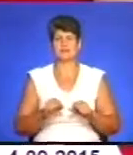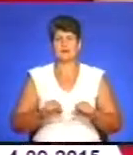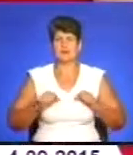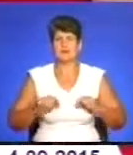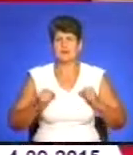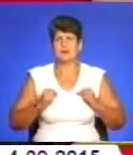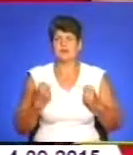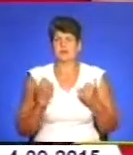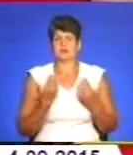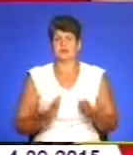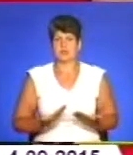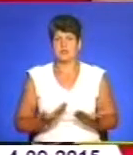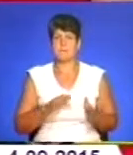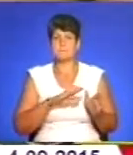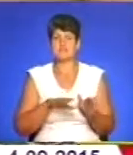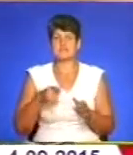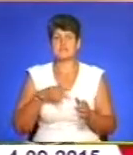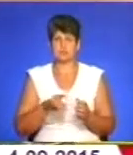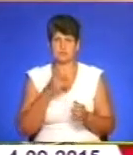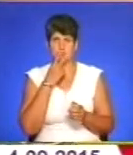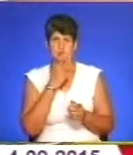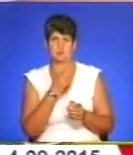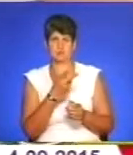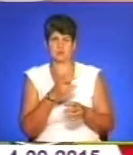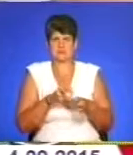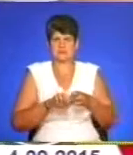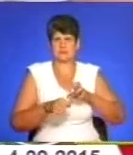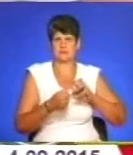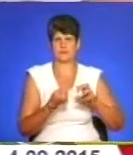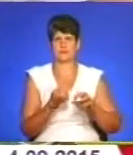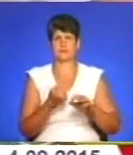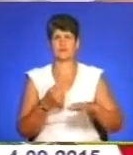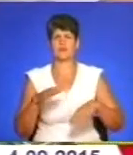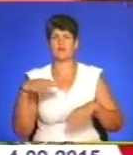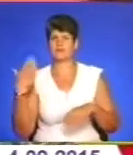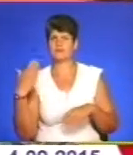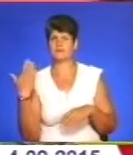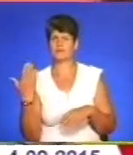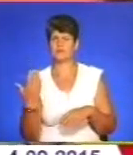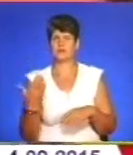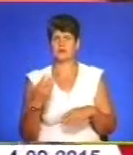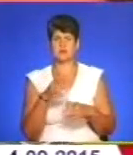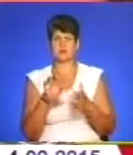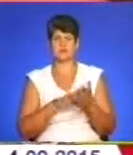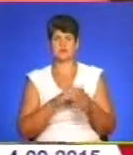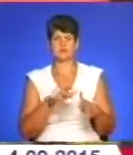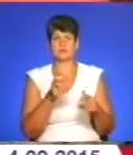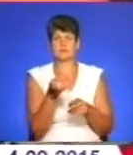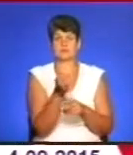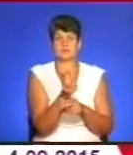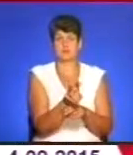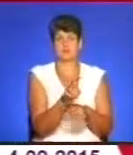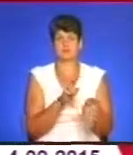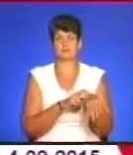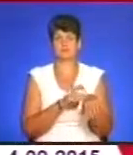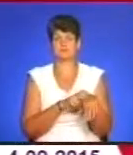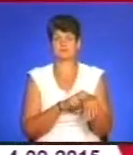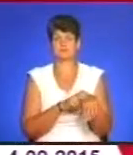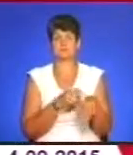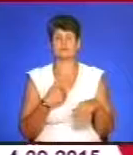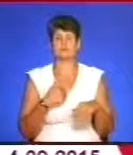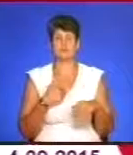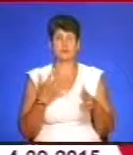життя. Після народження батьки помітили судоми у правій ручці дівчинки і відразу ж звернулися до лікарів. Вдавалося нам якось